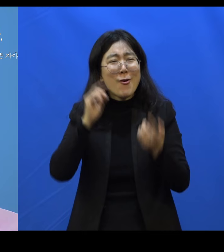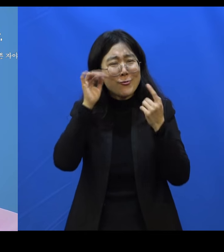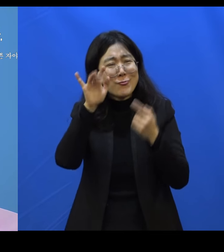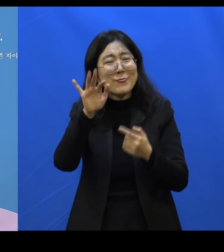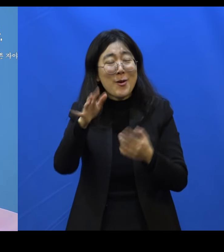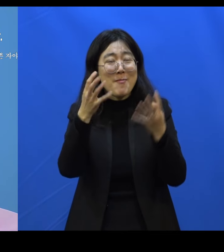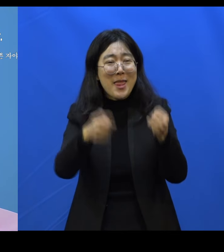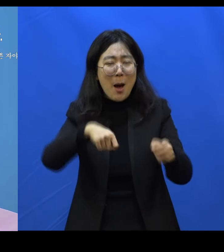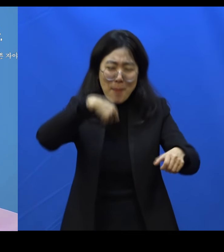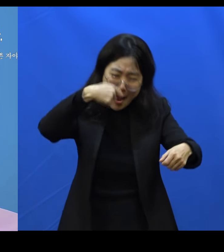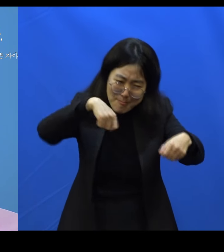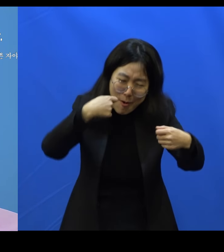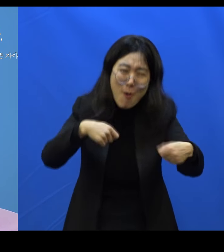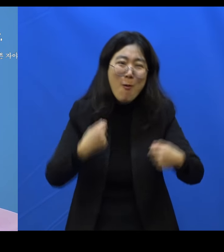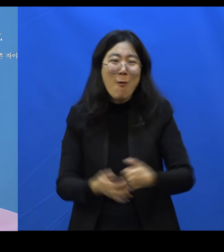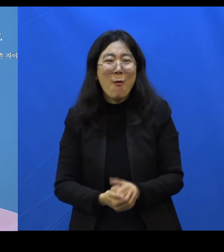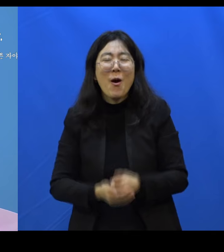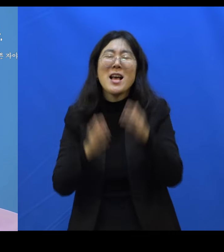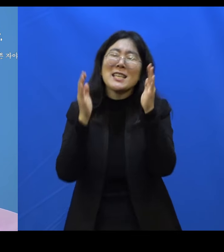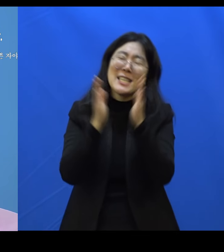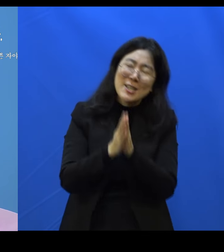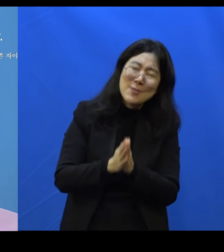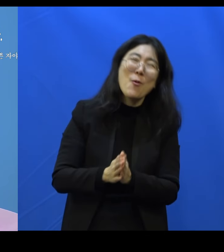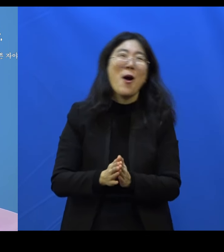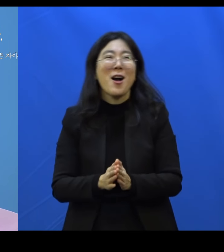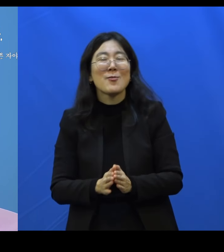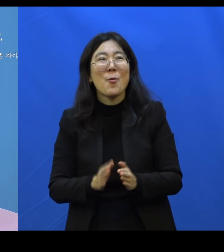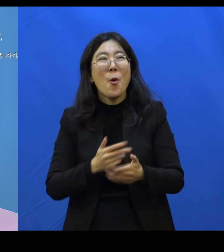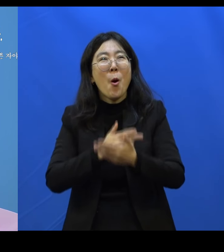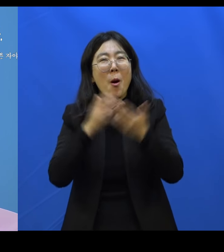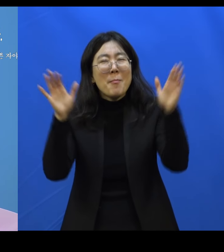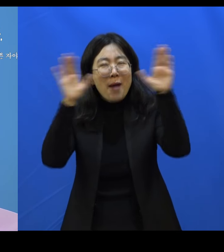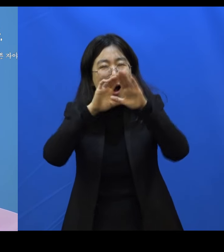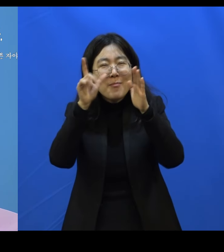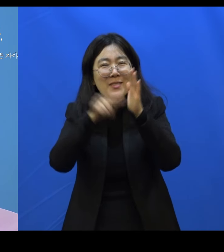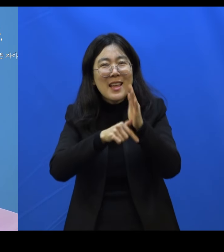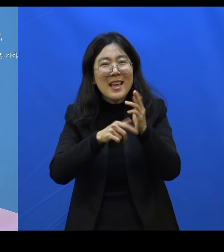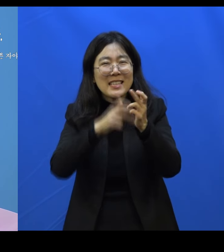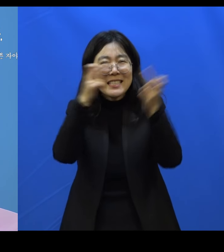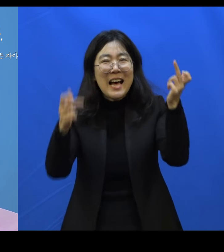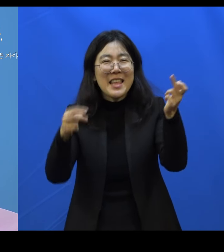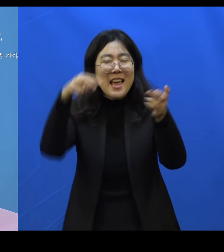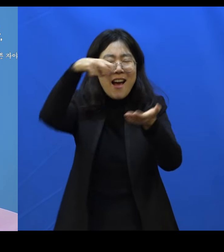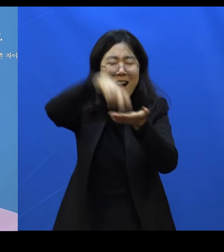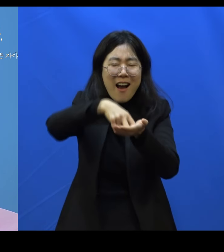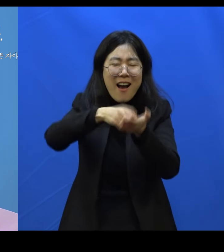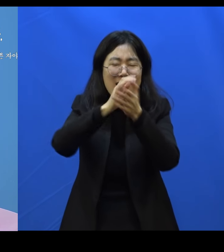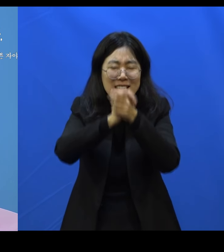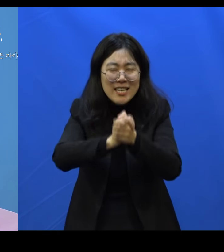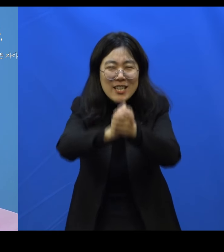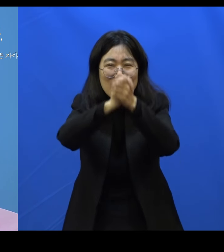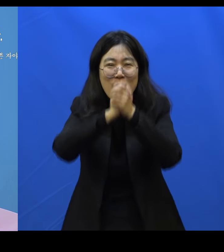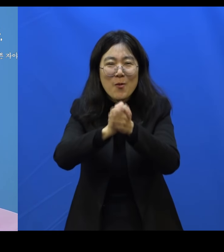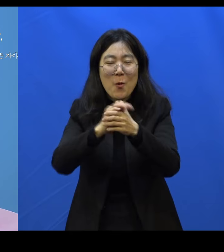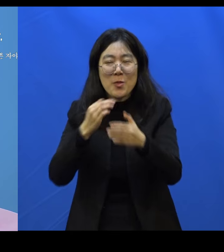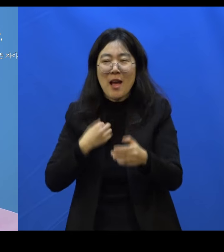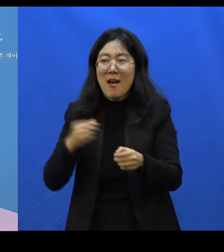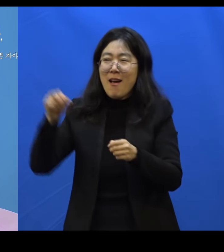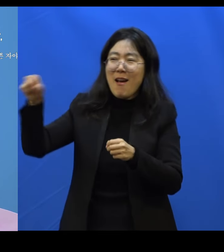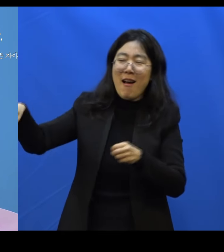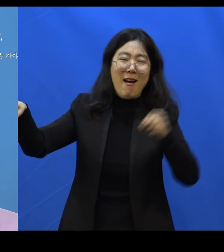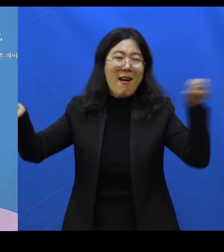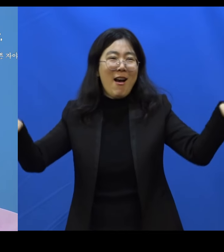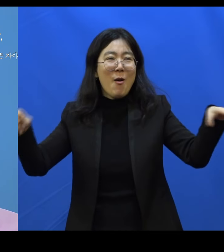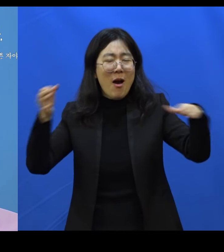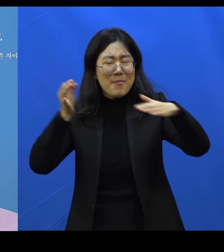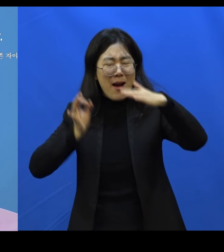거기서 이제 밥 먹고 또 기도하고, 밤에는 산에 올라가서 기도하고, 이제 그 형은 저기 떨어져 있고 나는 여기 있고,